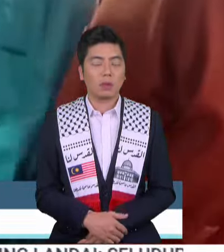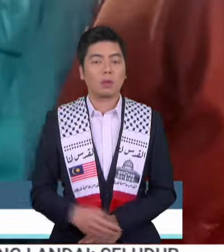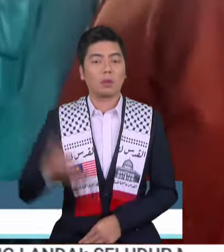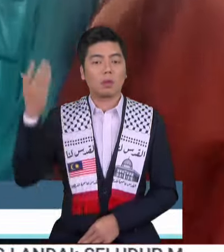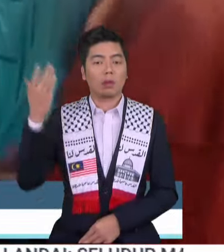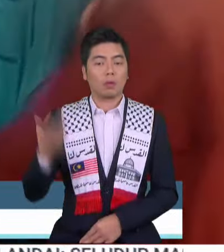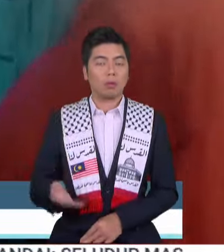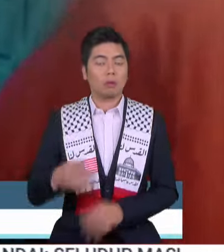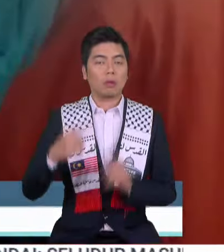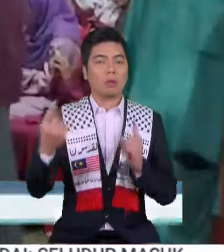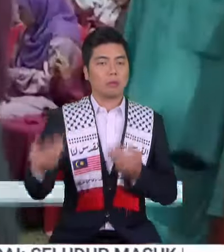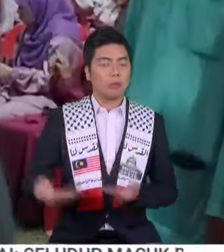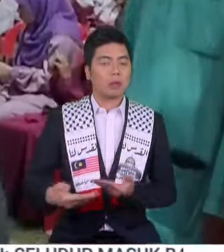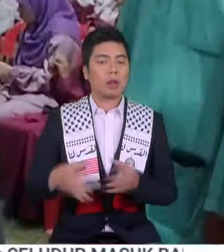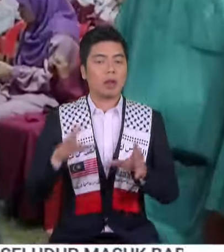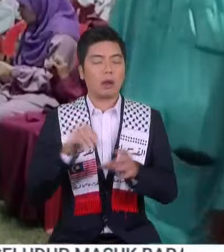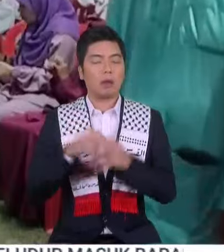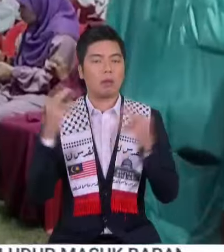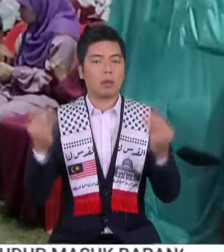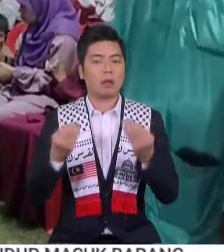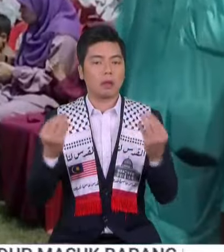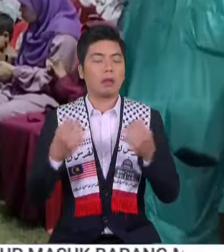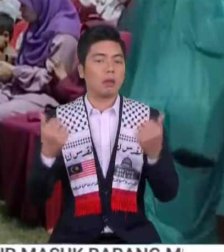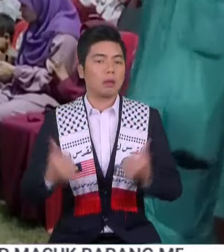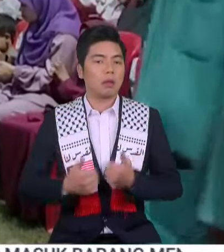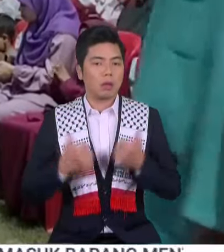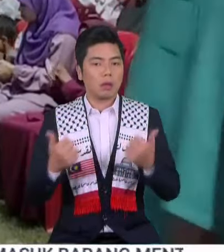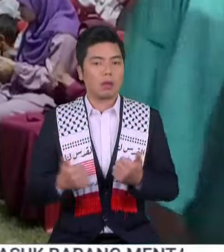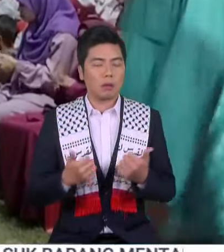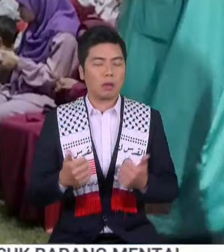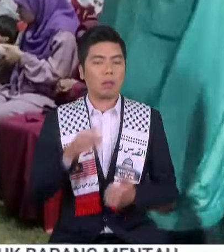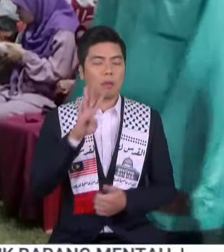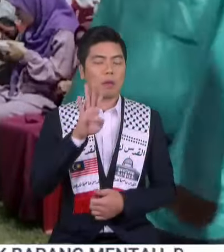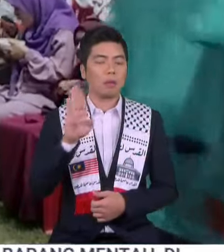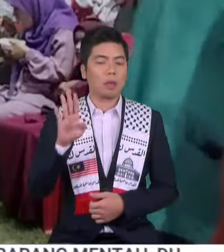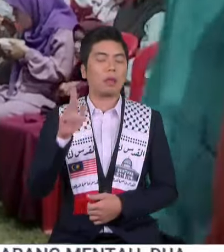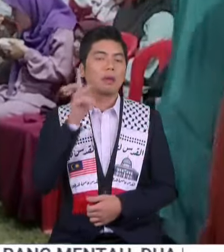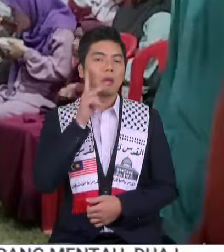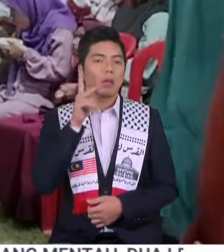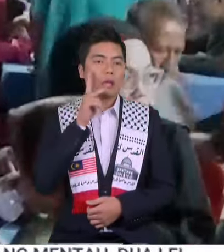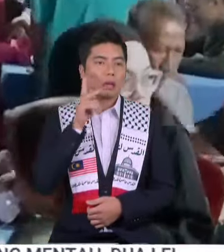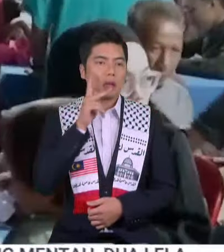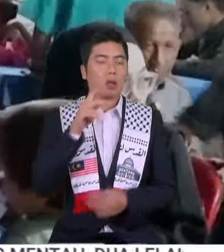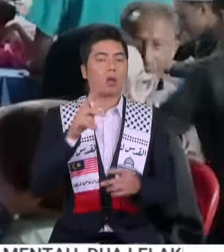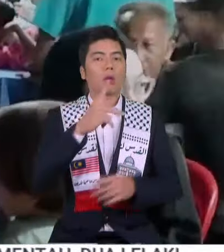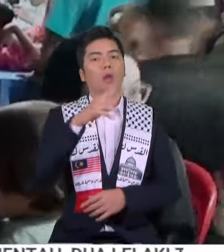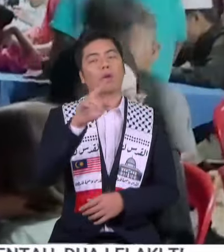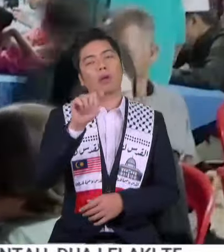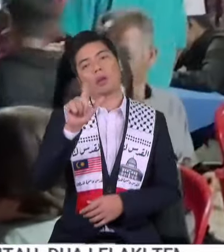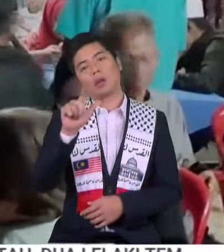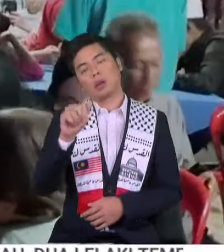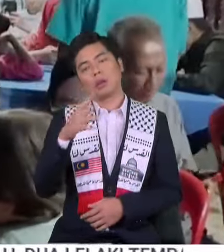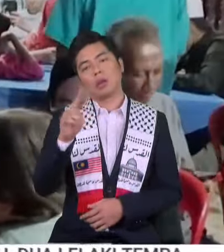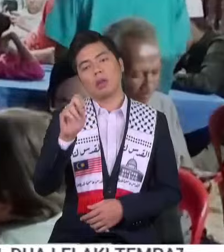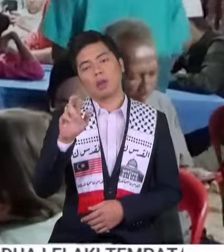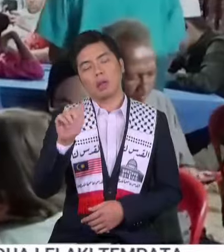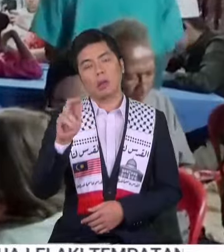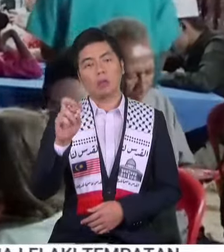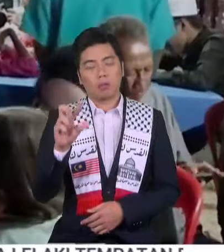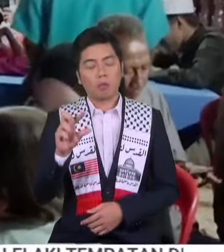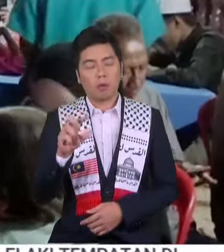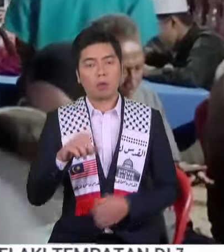Beliau ditemui pada Majlis Jamuan Aidilfitri Alumni 4B Negeri Kedah di Kuala Nerang. Pihaknya komited menyokong